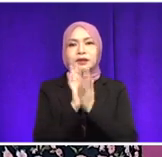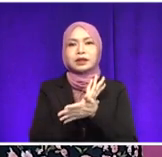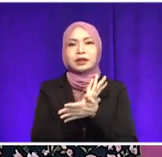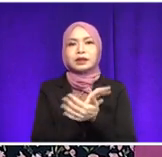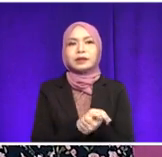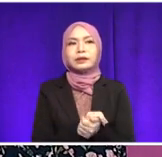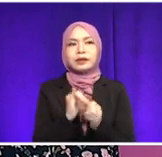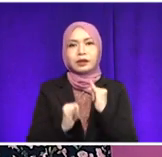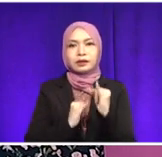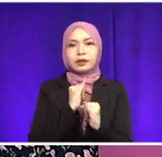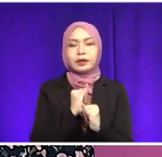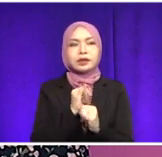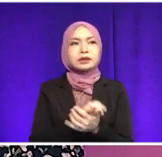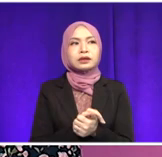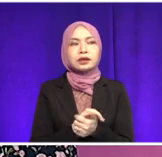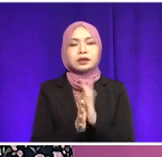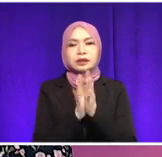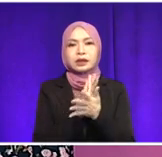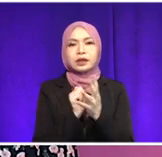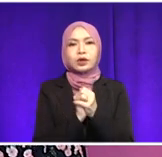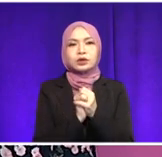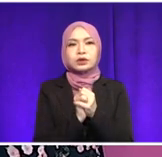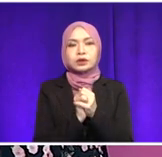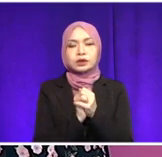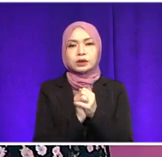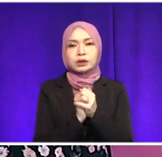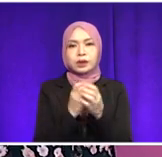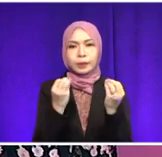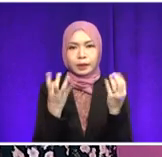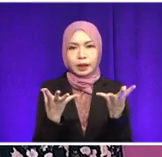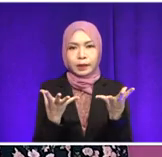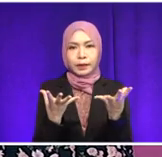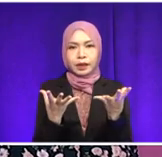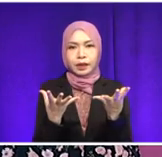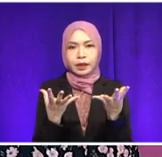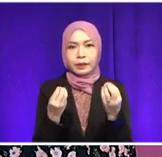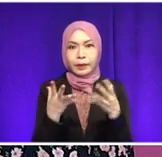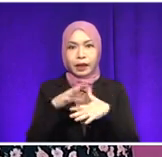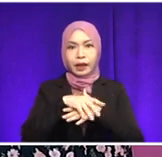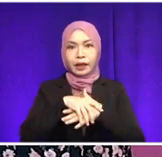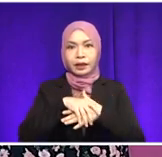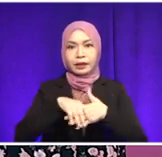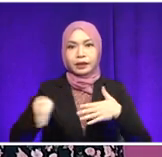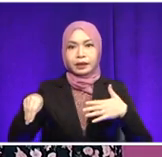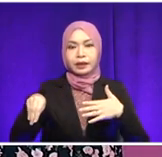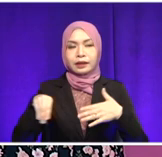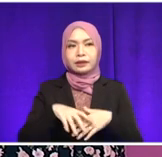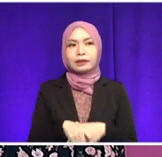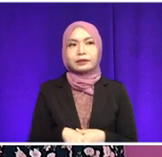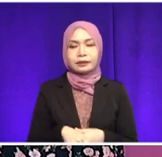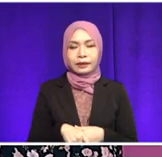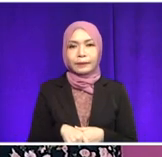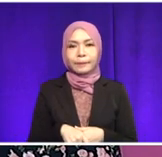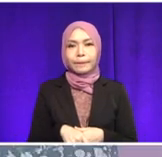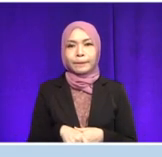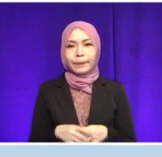menghasilkan satu produk ini juga penting sebab kumpulan sasaran kita berbeda-beda mungkin ada produk yang kita